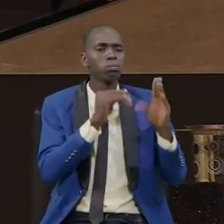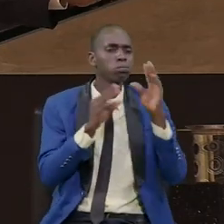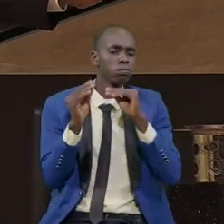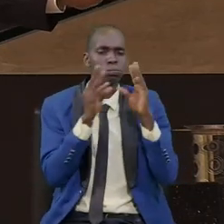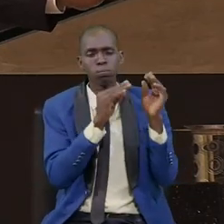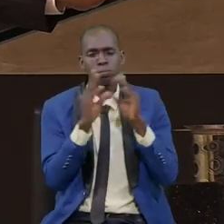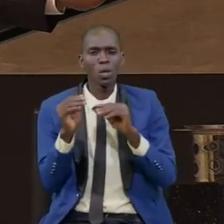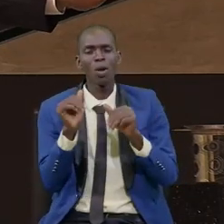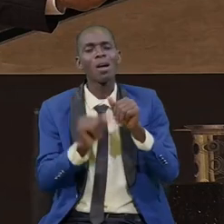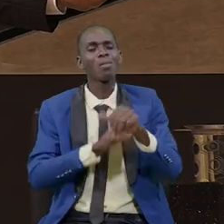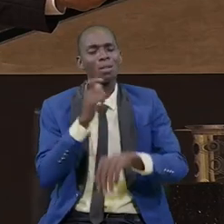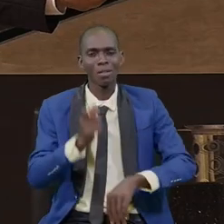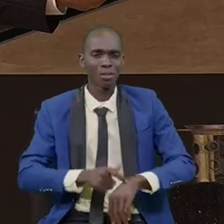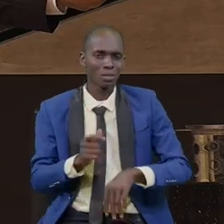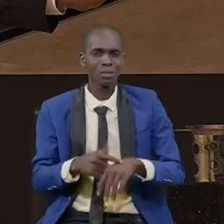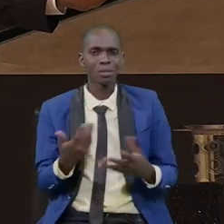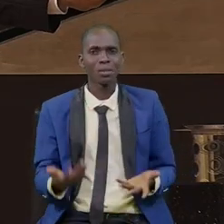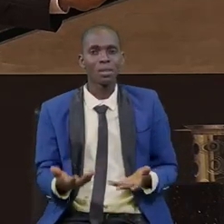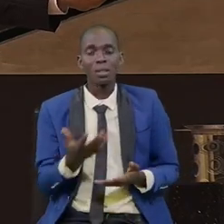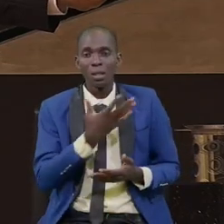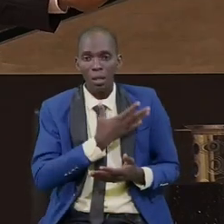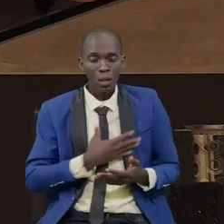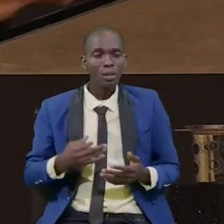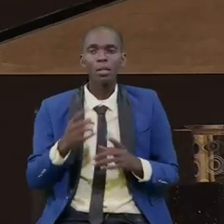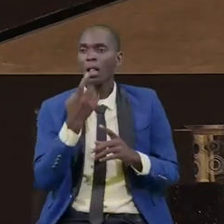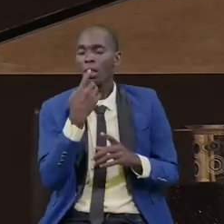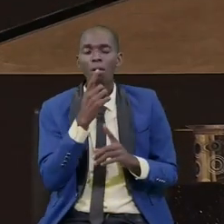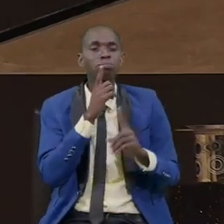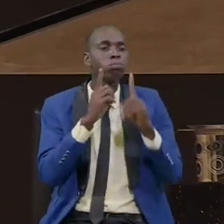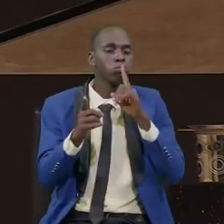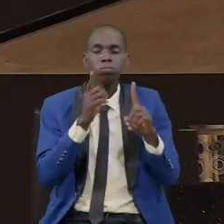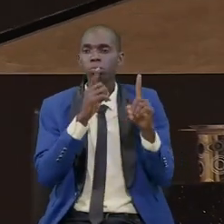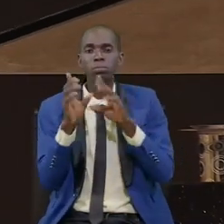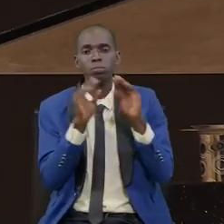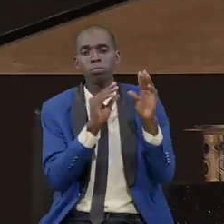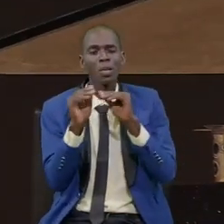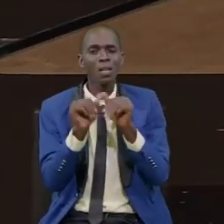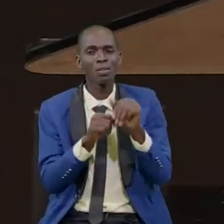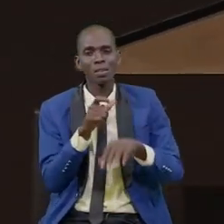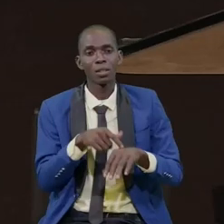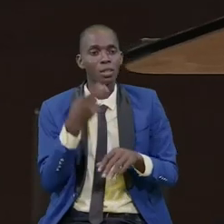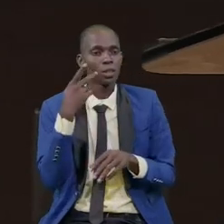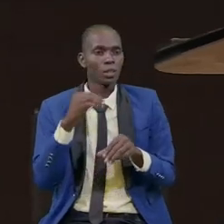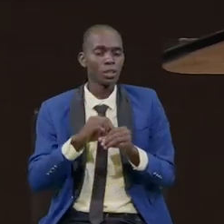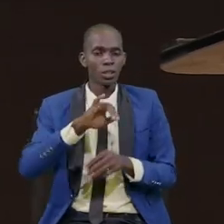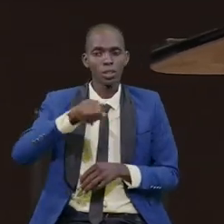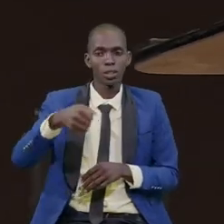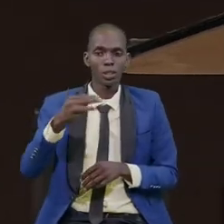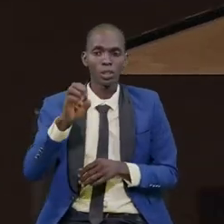bavard, de parler à tout moment. Alors, on parle à tout moment. Nous allons au chapitre